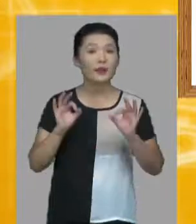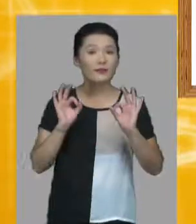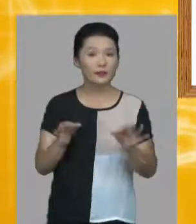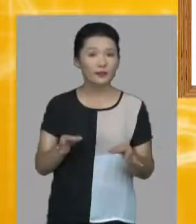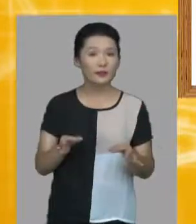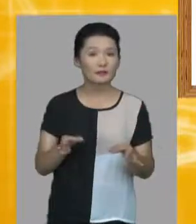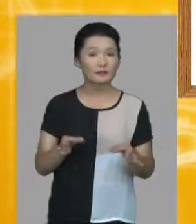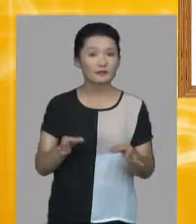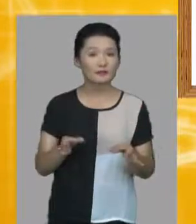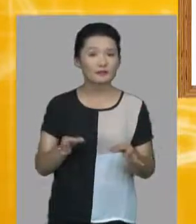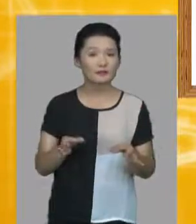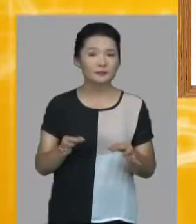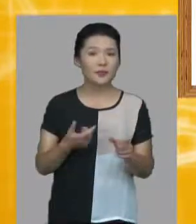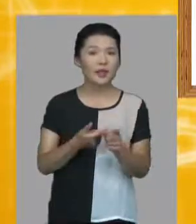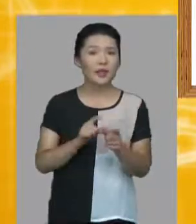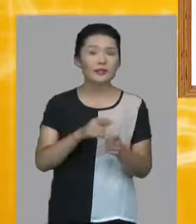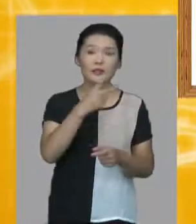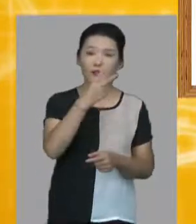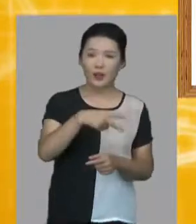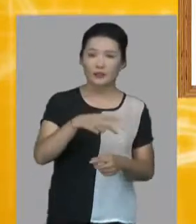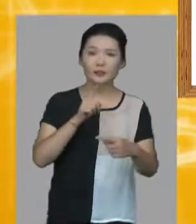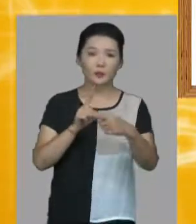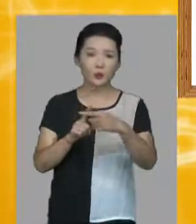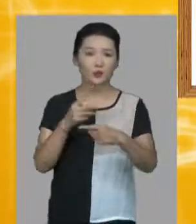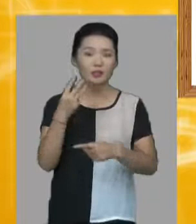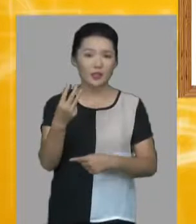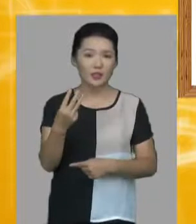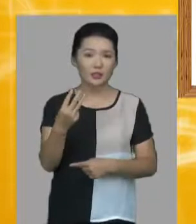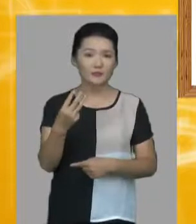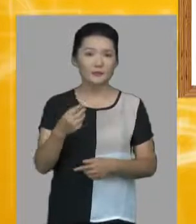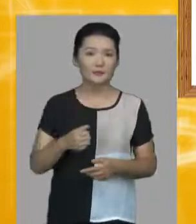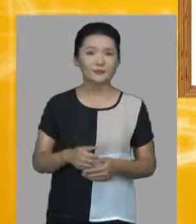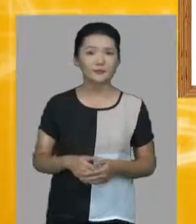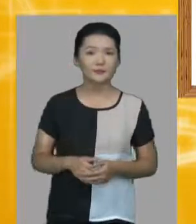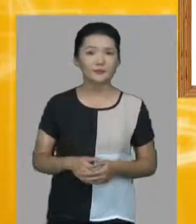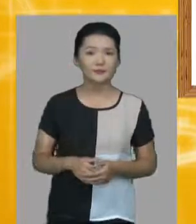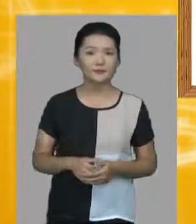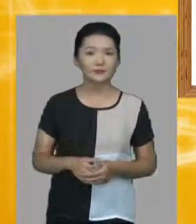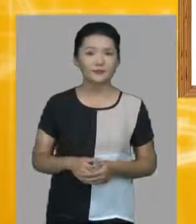Верно. Это 20 плюс 3.